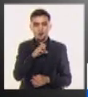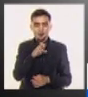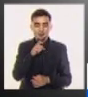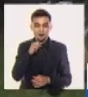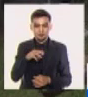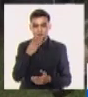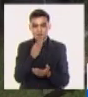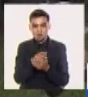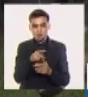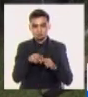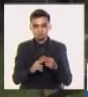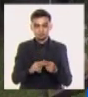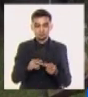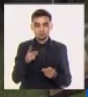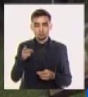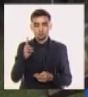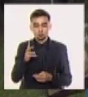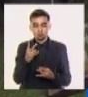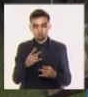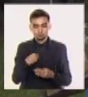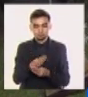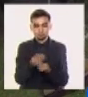свою половину премии пожертвуют нуждающимся.